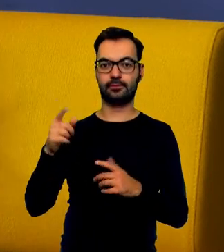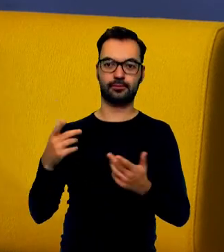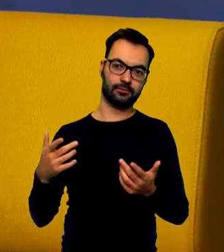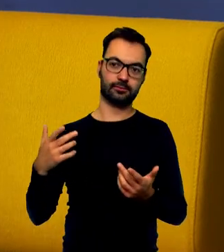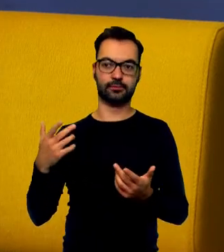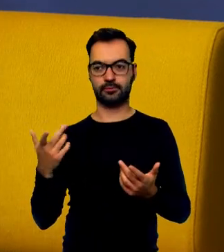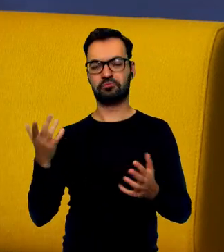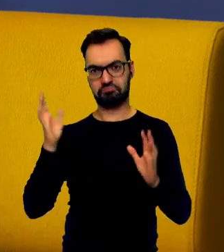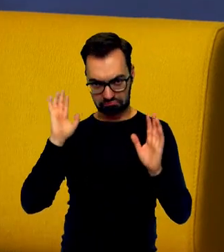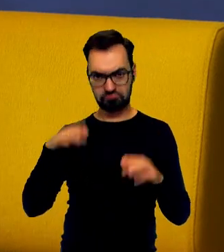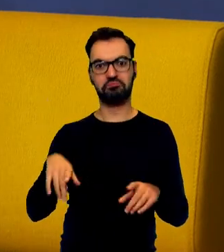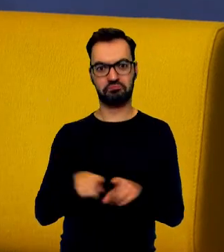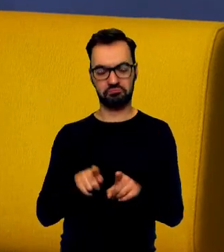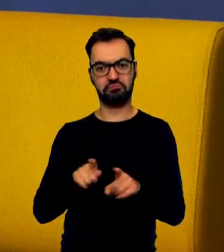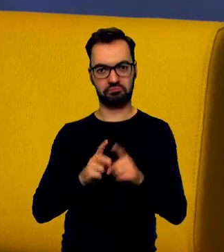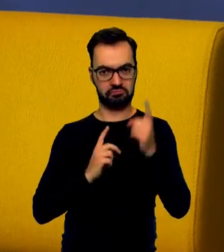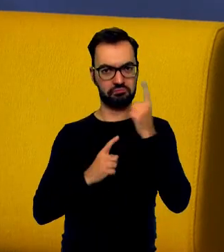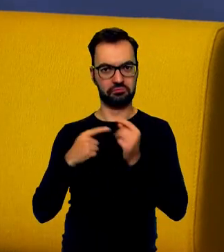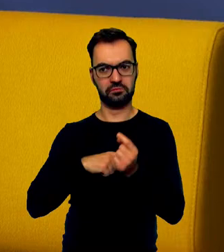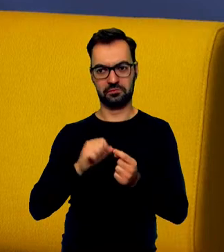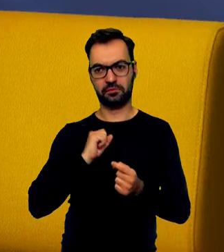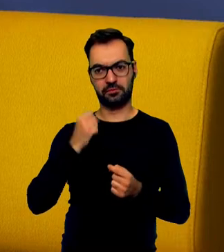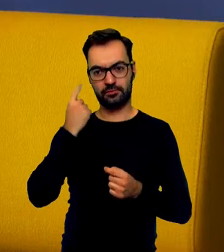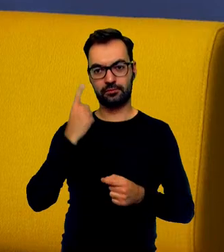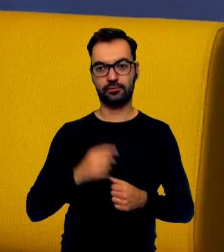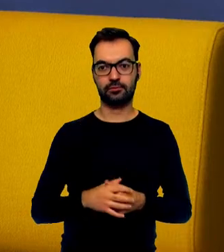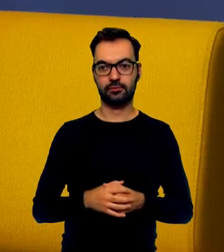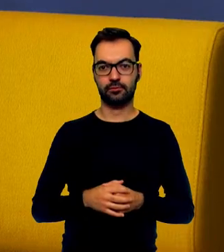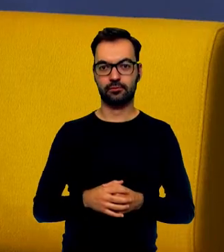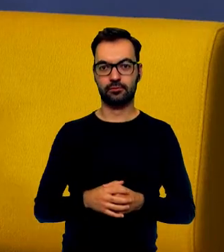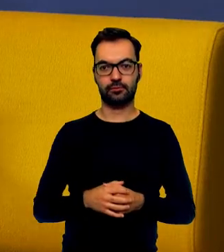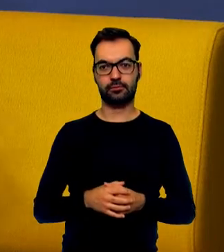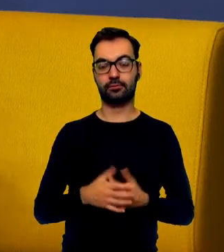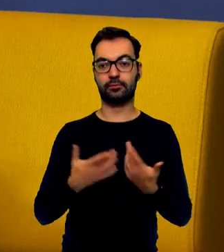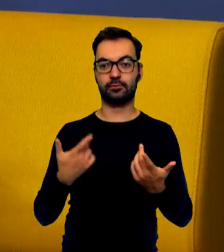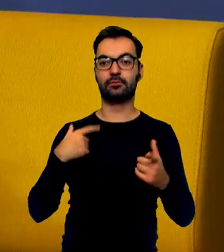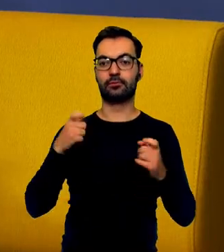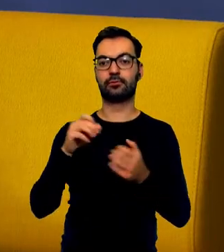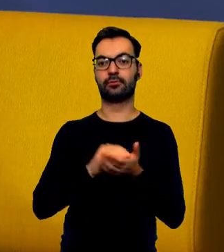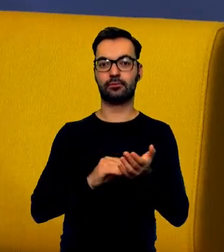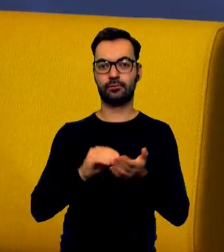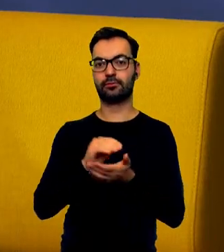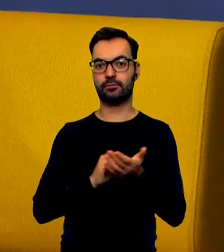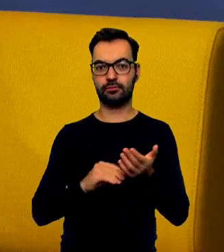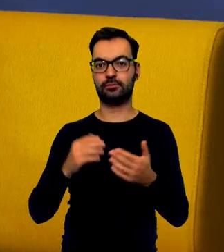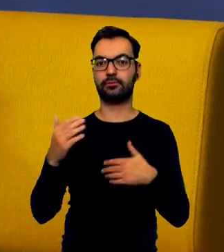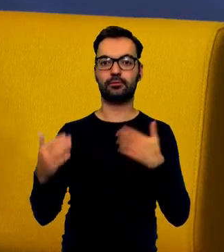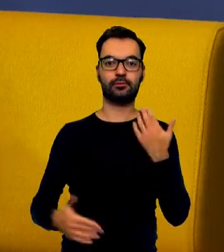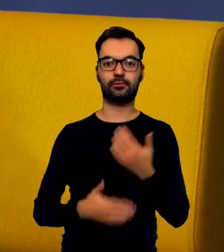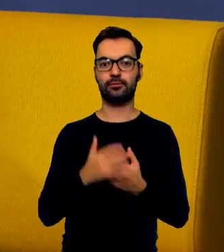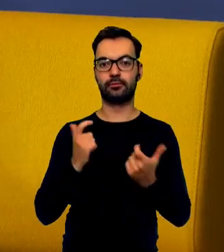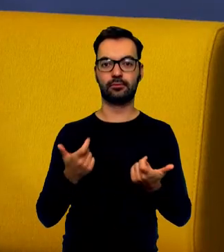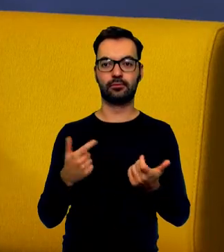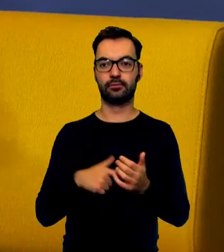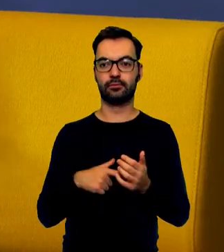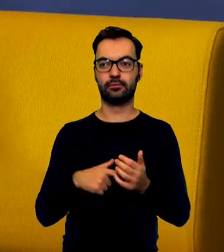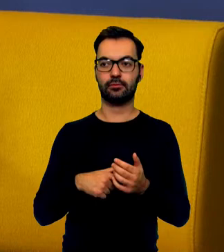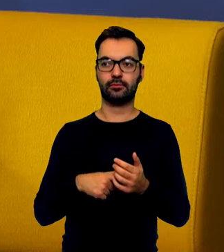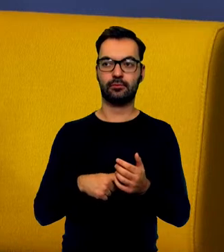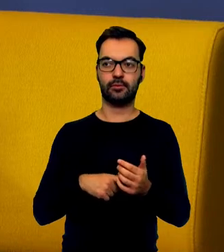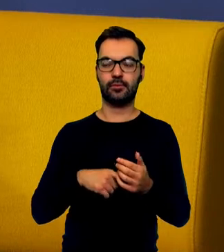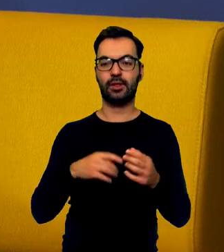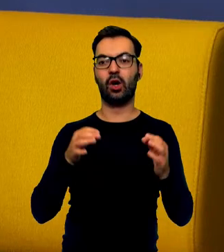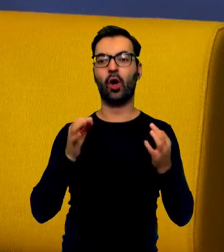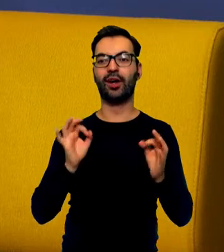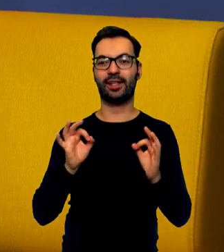jakoś przychylnym okiem popatrzyła na ten pomysł. No i jak zacząłem pisać, to się okazało, że w sumie z tych